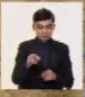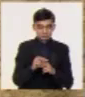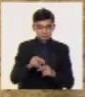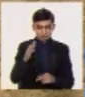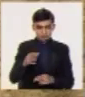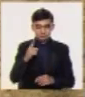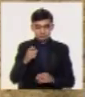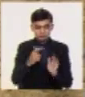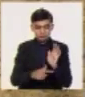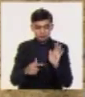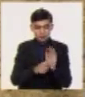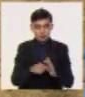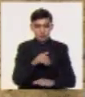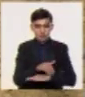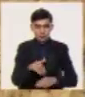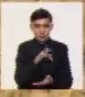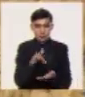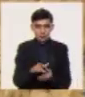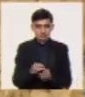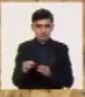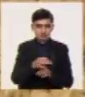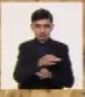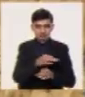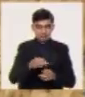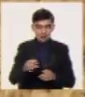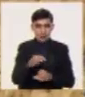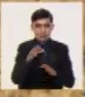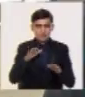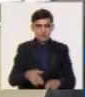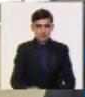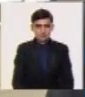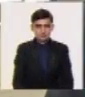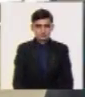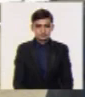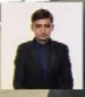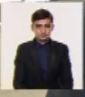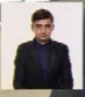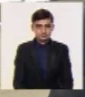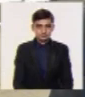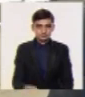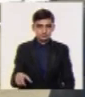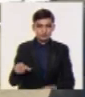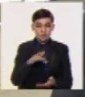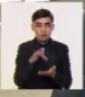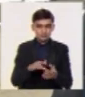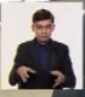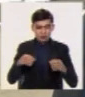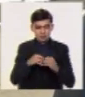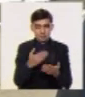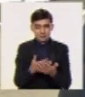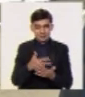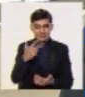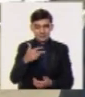Оның 177 көшесі қаланың шеткі аудандарында екен. Орташа жөндеу қала бойынша бүкіл